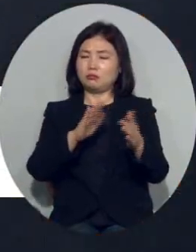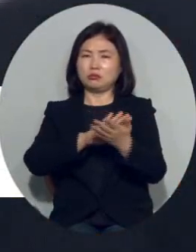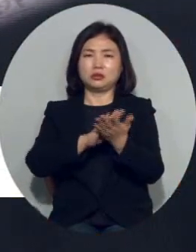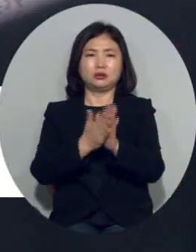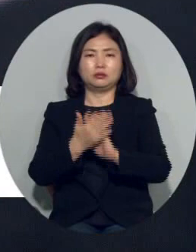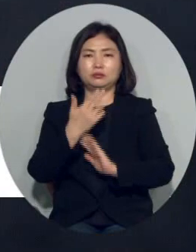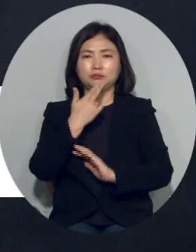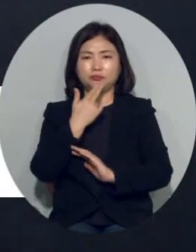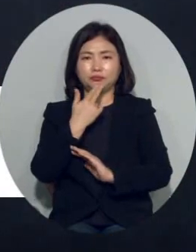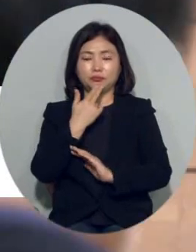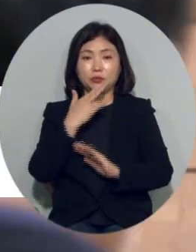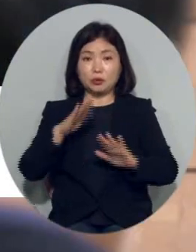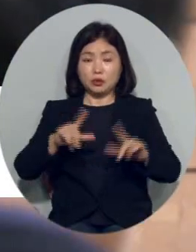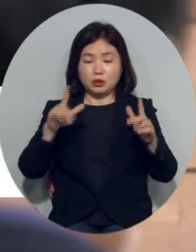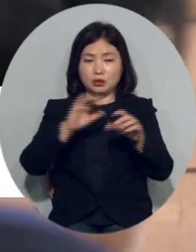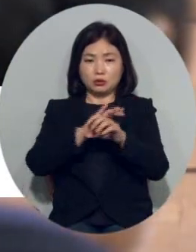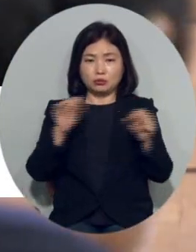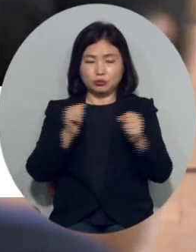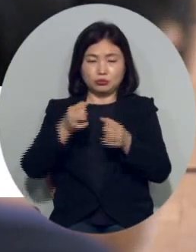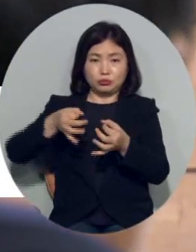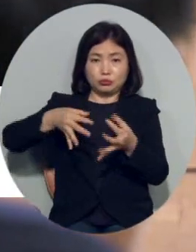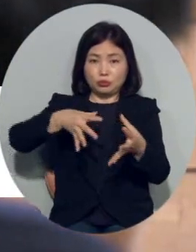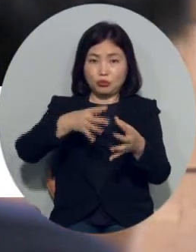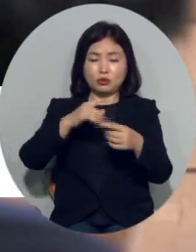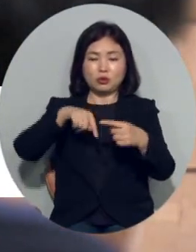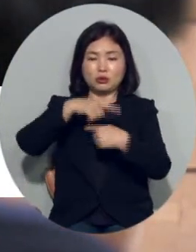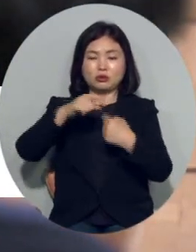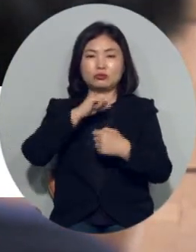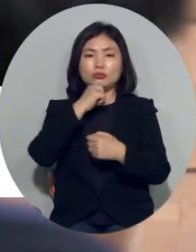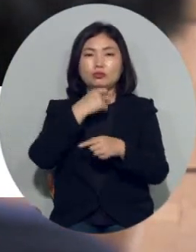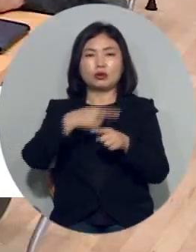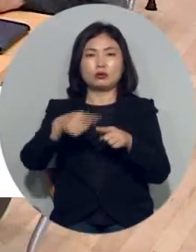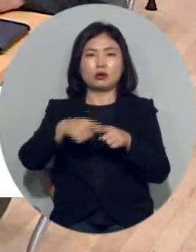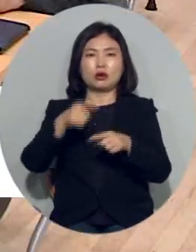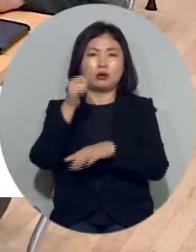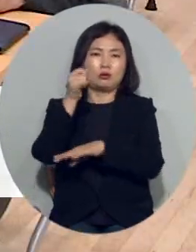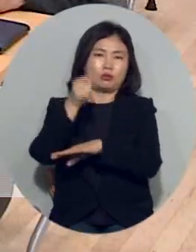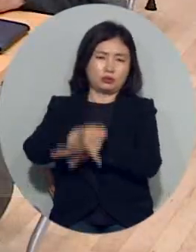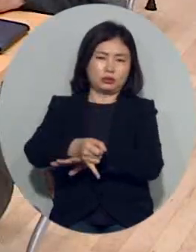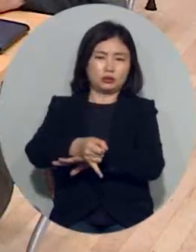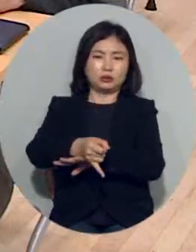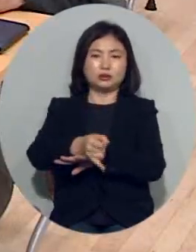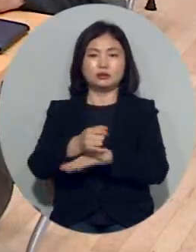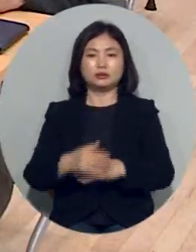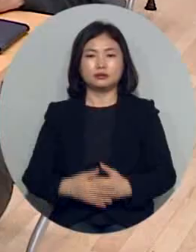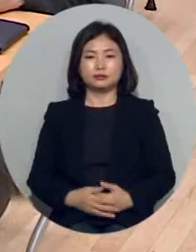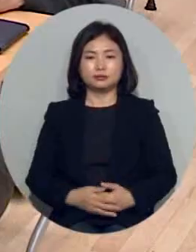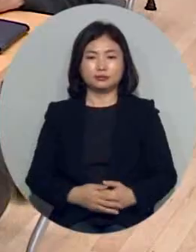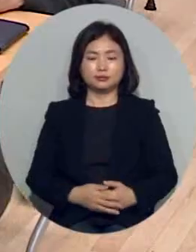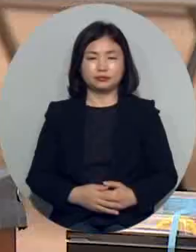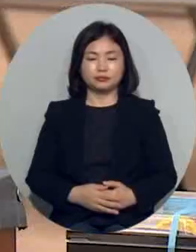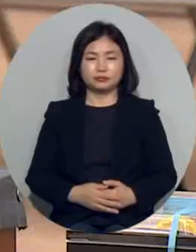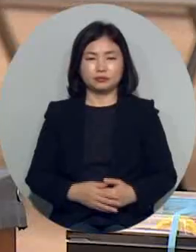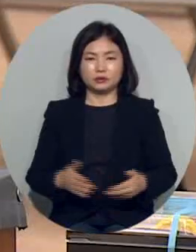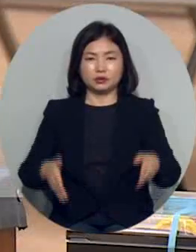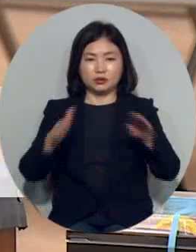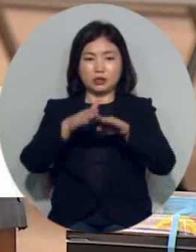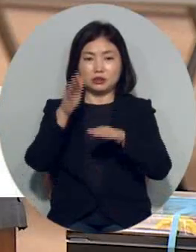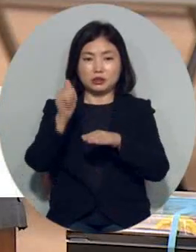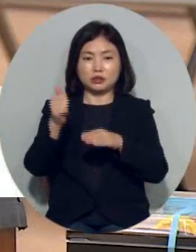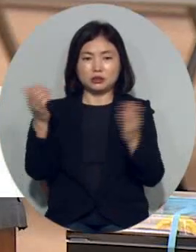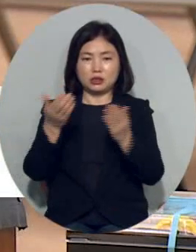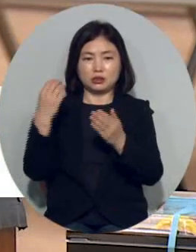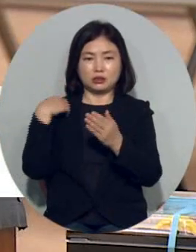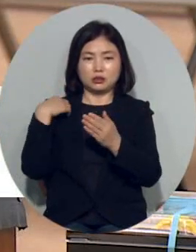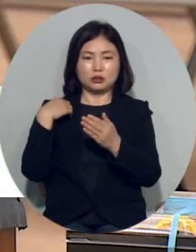없었습니다. 올해 경북 출자 출연기간 경영실적 평가에서는 꼴찌 점수를 받았습니다. 관장의 책임뿐만 아니라